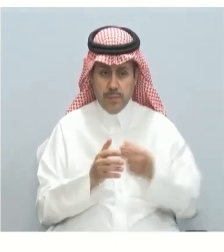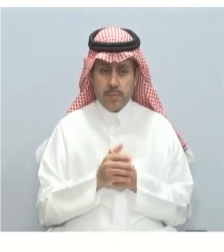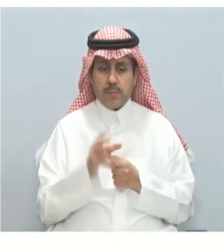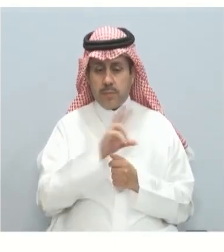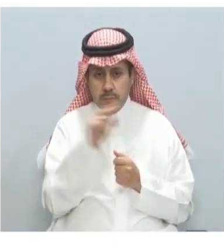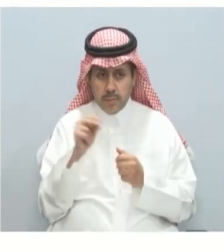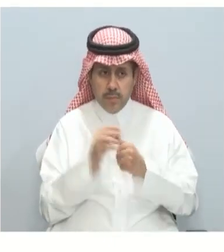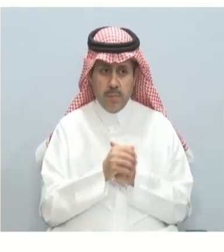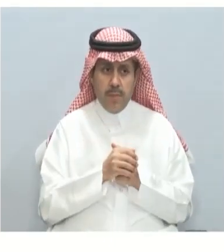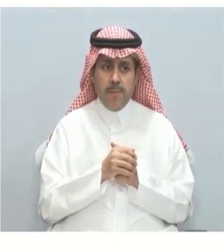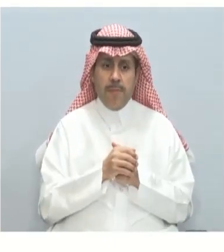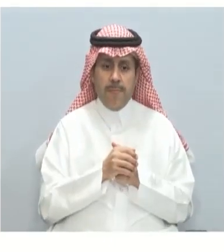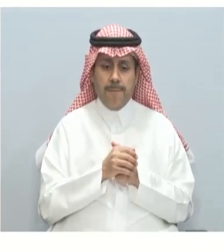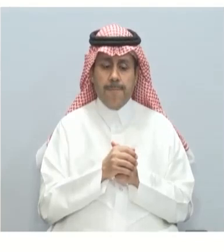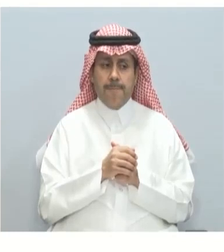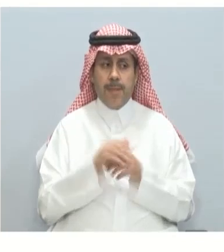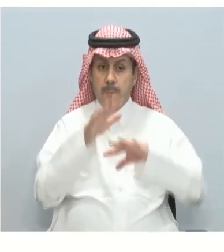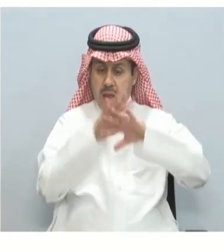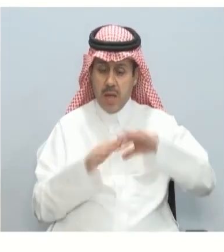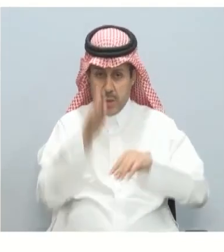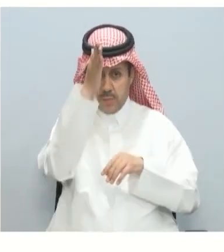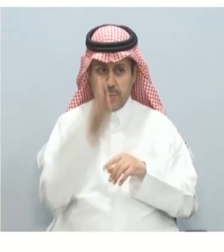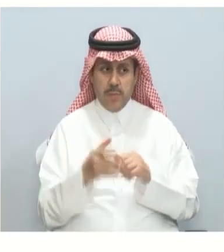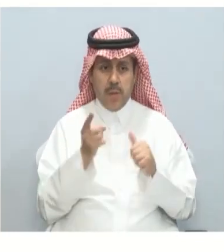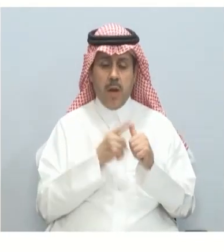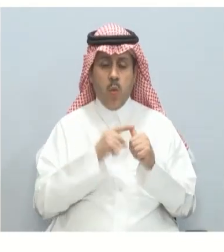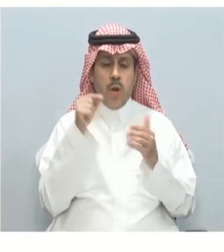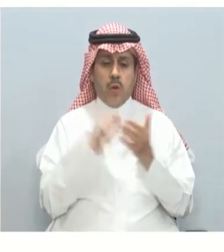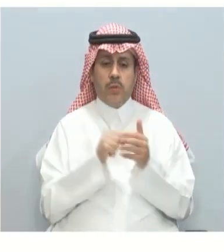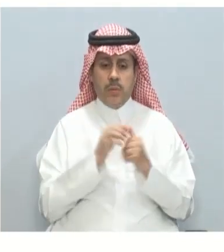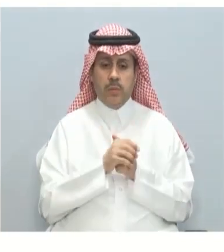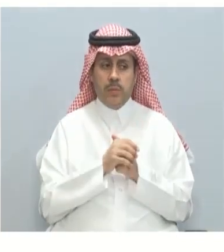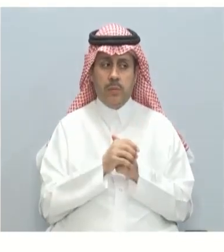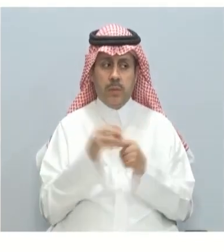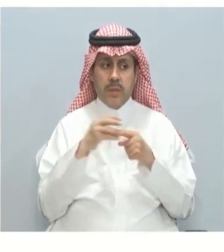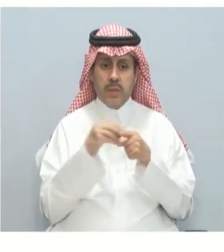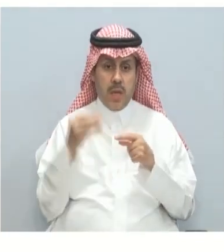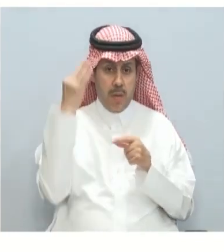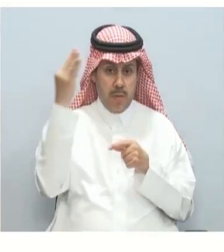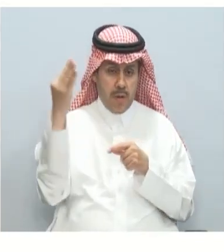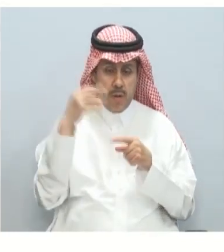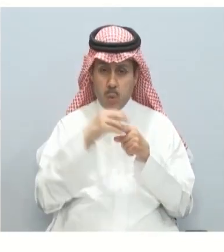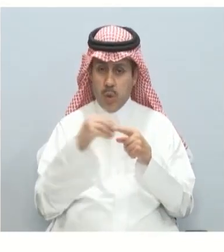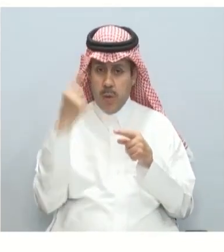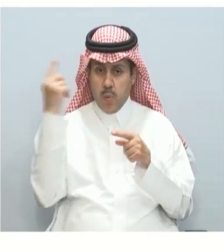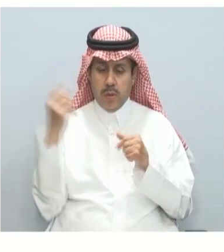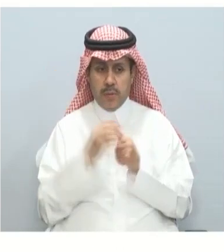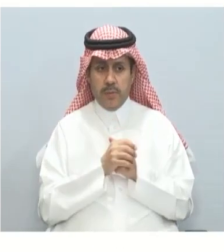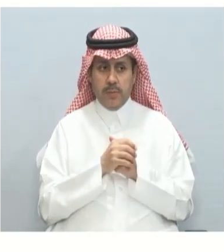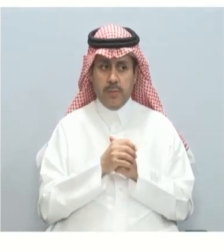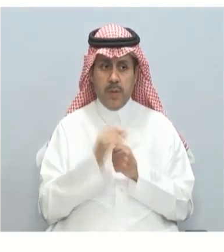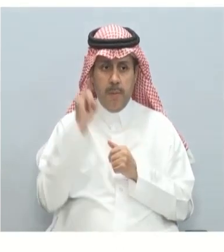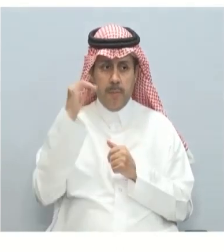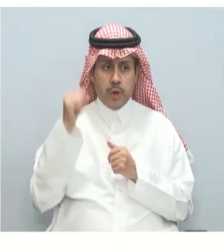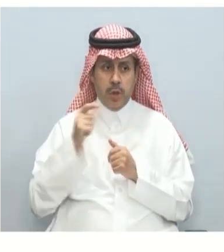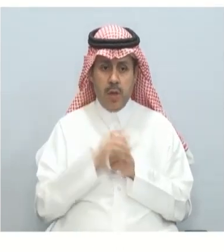التمثيل البياني بدانا هنا باول نقطه اللي هي سالب ثلا وسالب واحد طبعا المجال المجال مثل